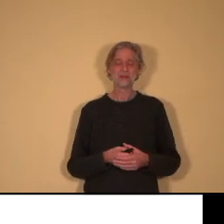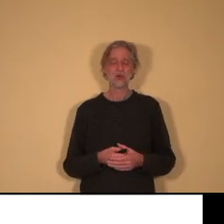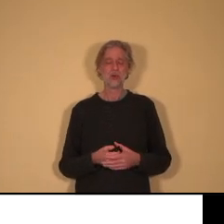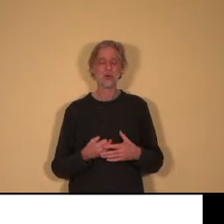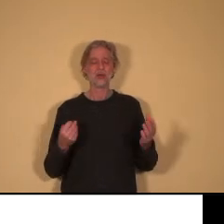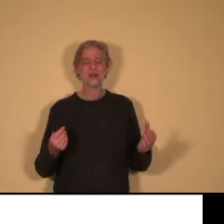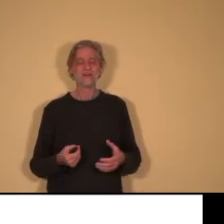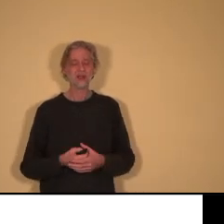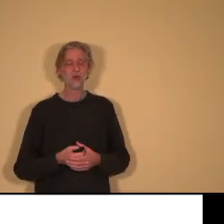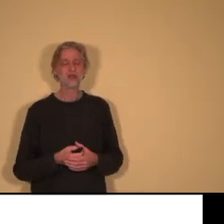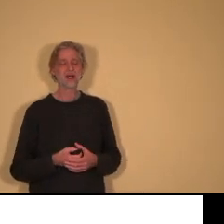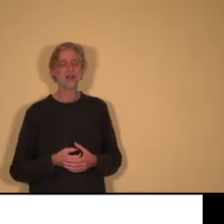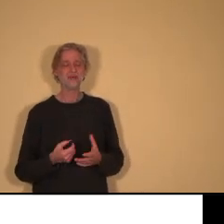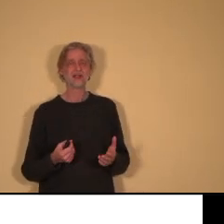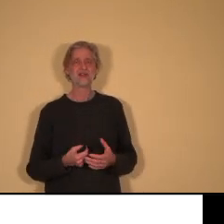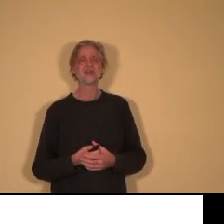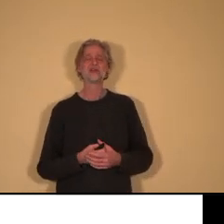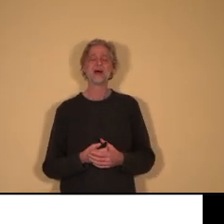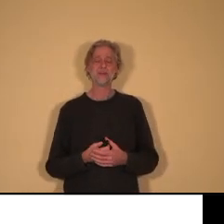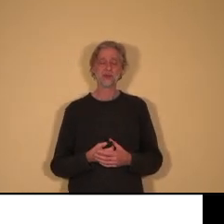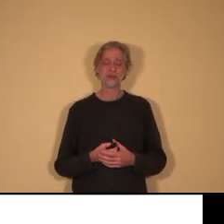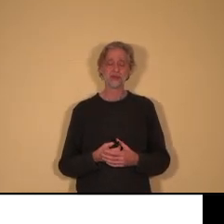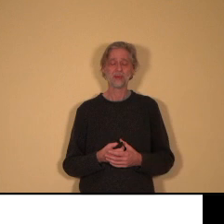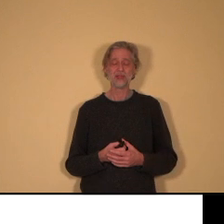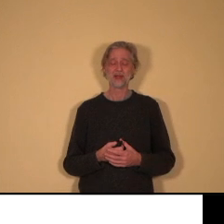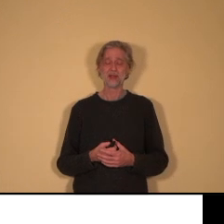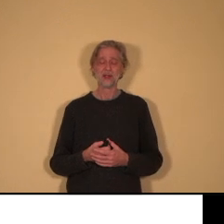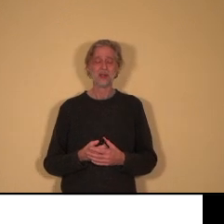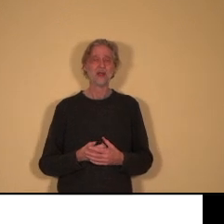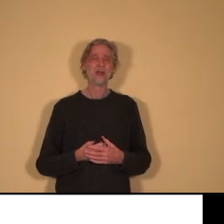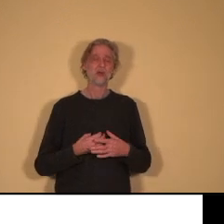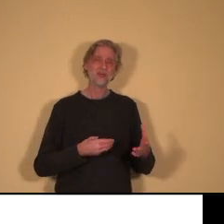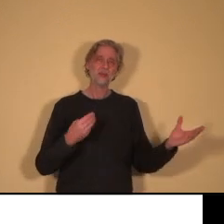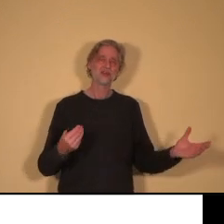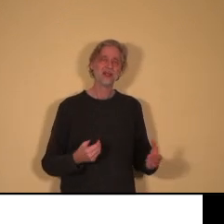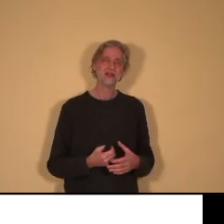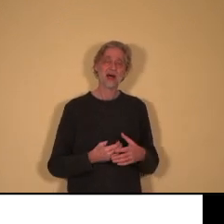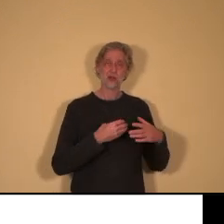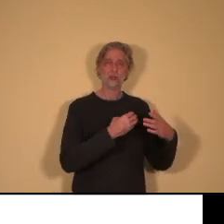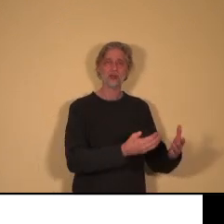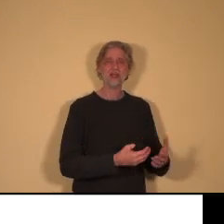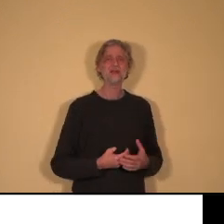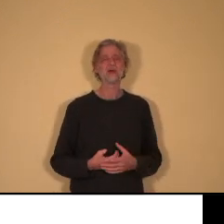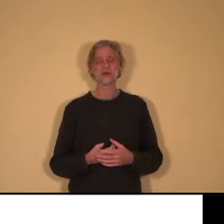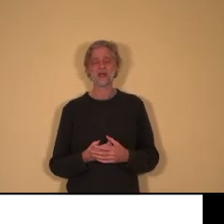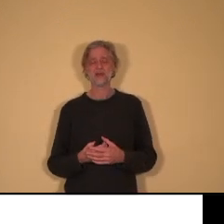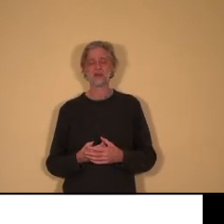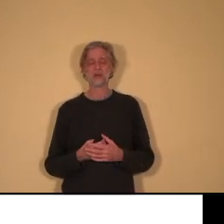Und ja, welche Möglichkeiten haben wir denn, diese CO2-Emissionen zu vermindern? 90% der